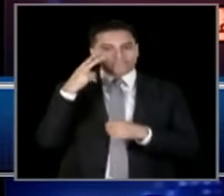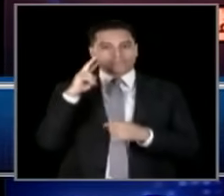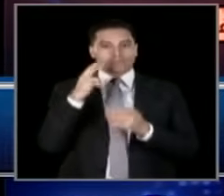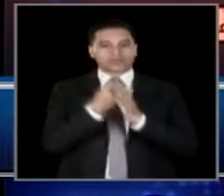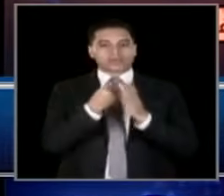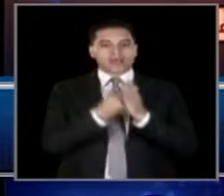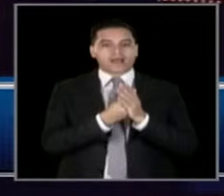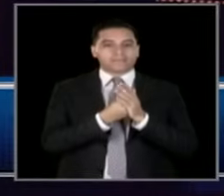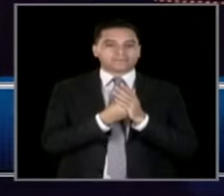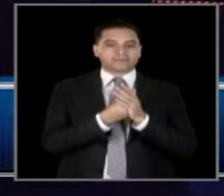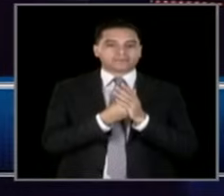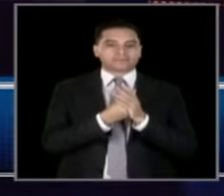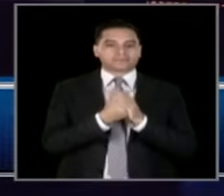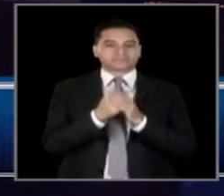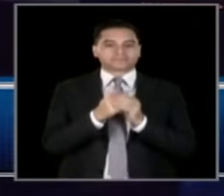2023؟